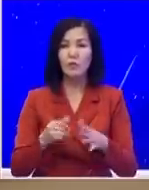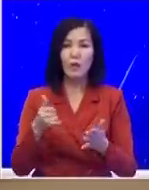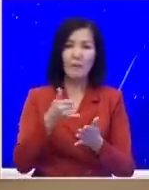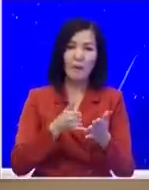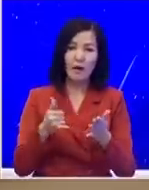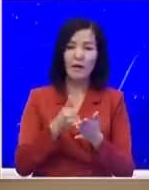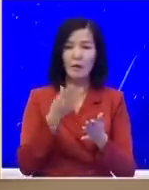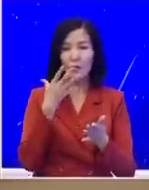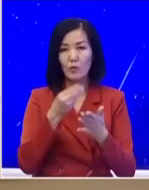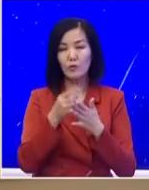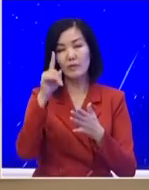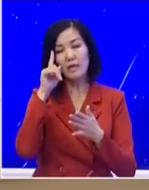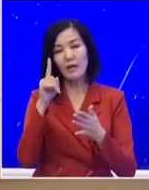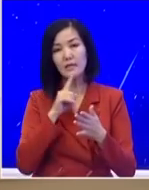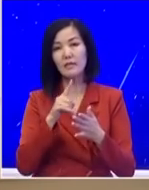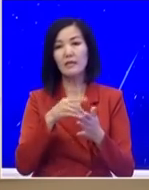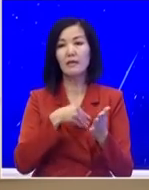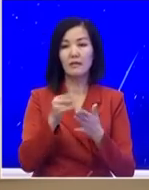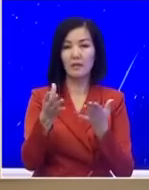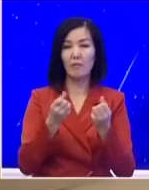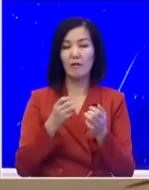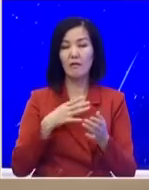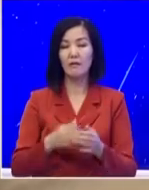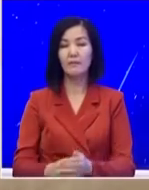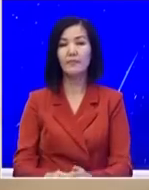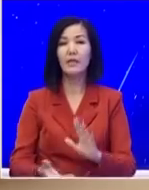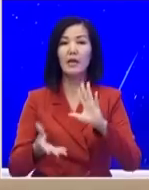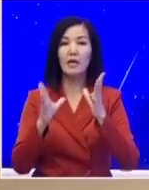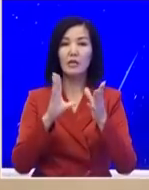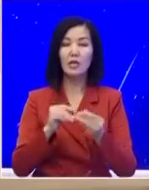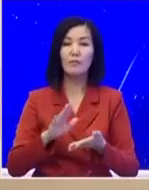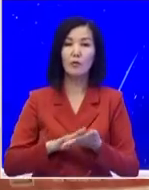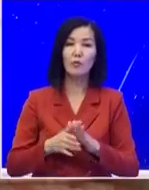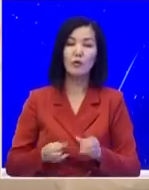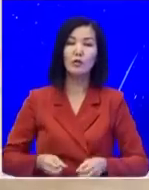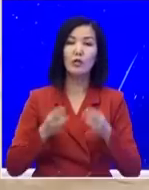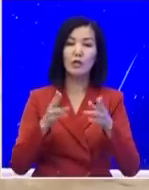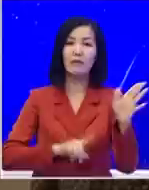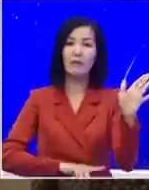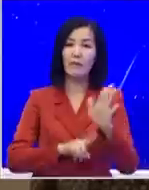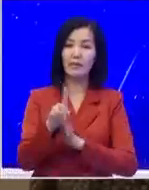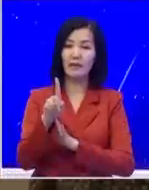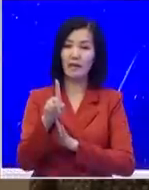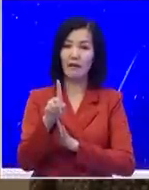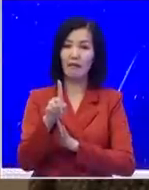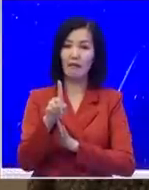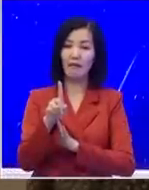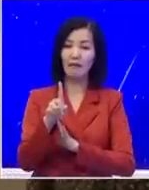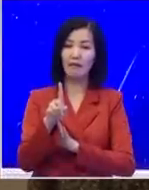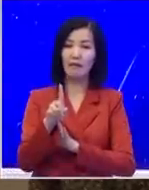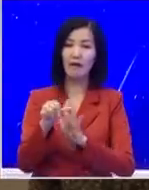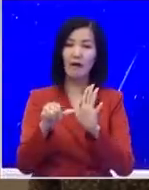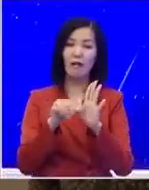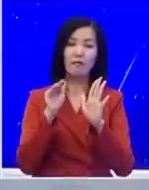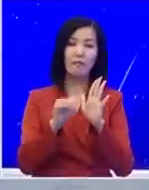да осы отандық өндірушілерден сатып алынды. Жалпы төтенше жағдай кезеңі басталғалы дәл осы тұрақтандыру орыннан